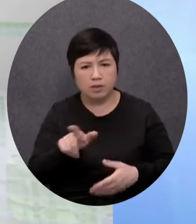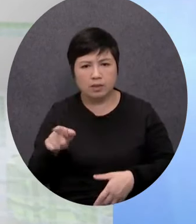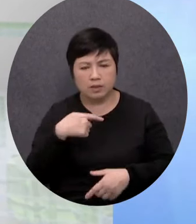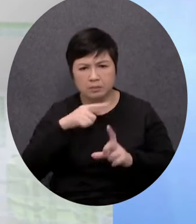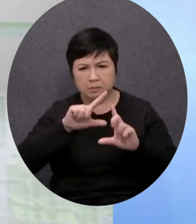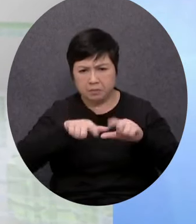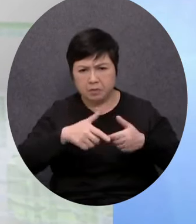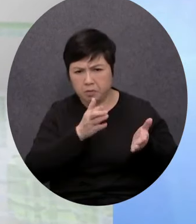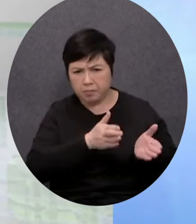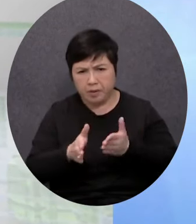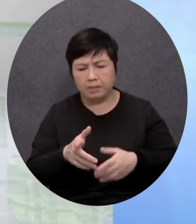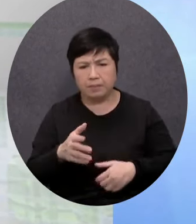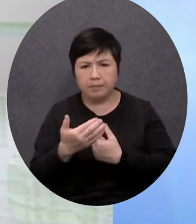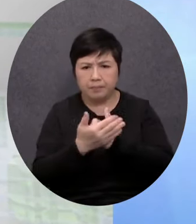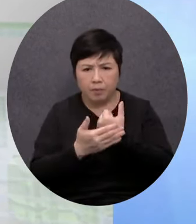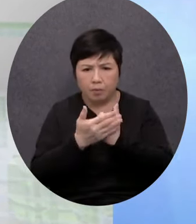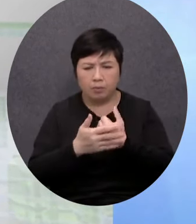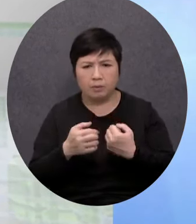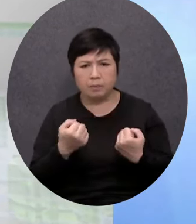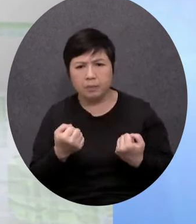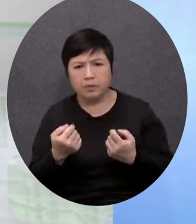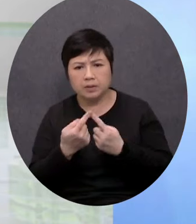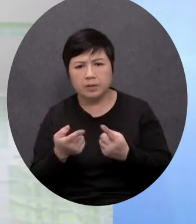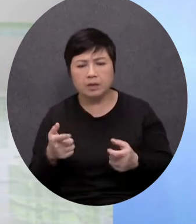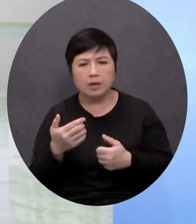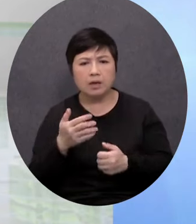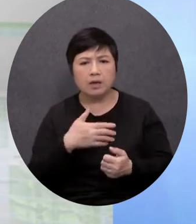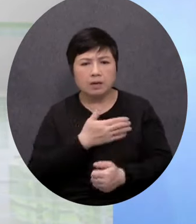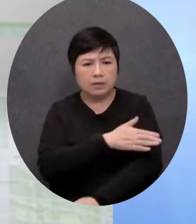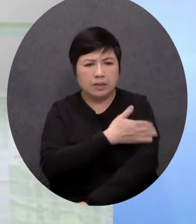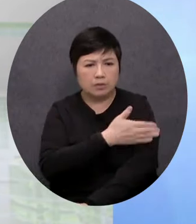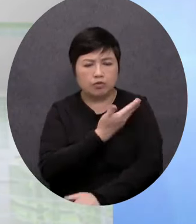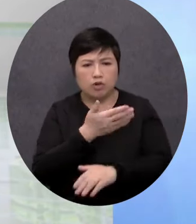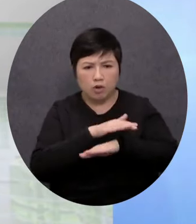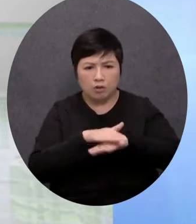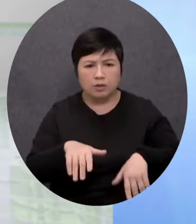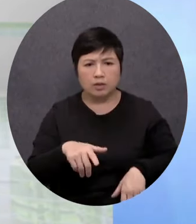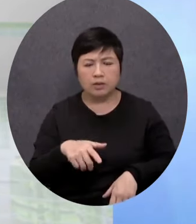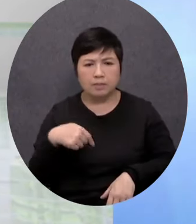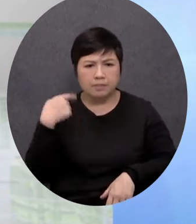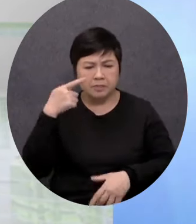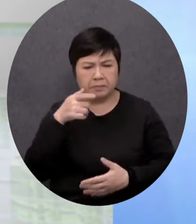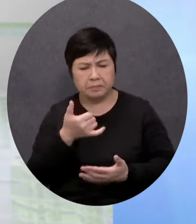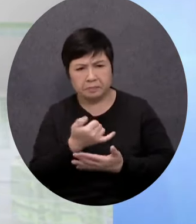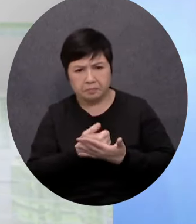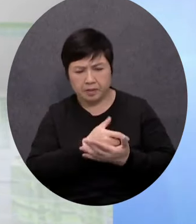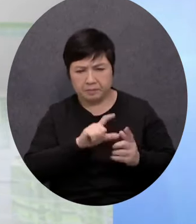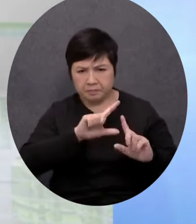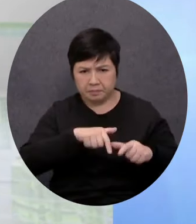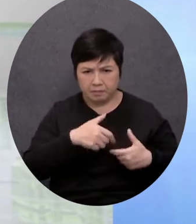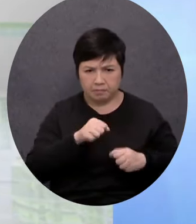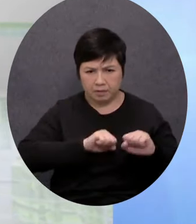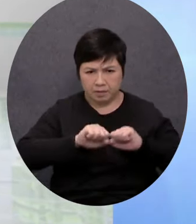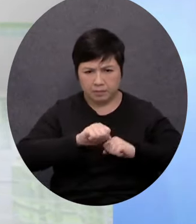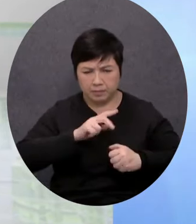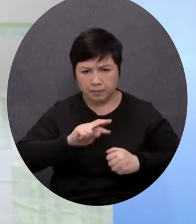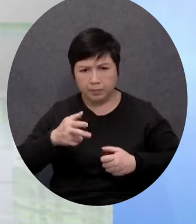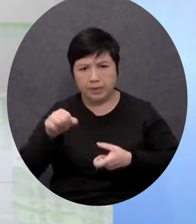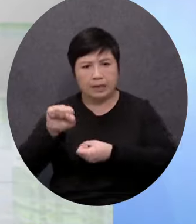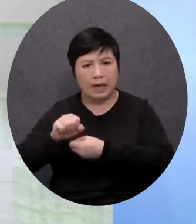實措施，保護平民同援助人員嘅安全。美方會評估以方嘅行動，決定係咪調整喺加沙嘅政